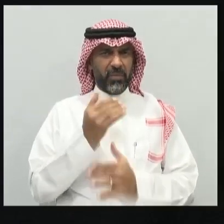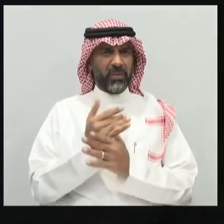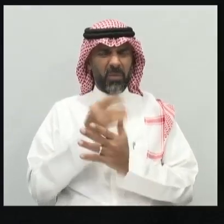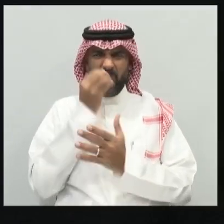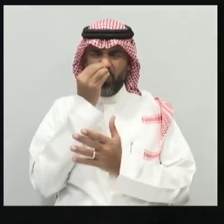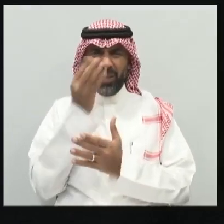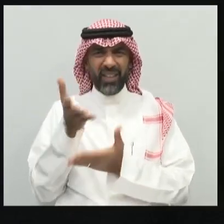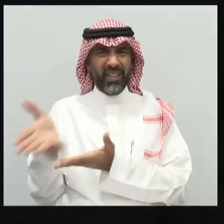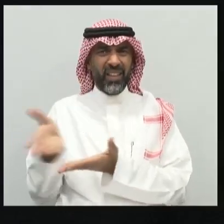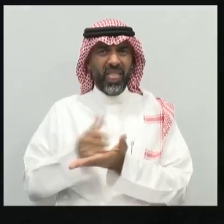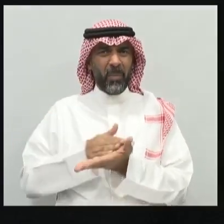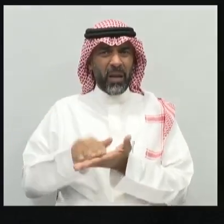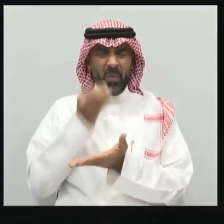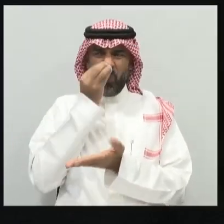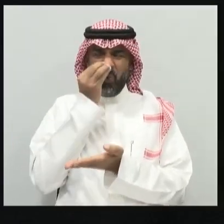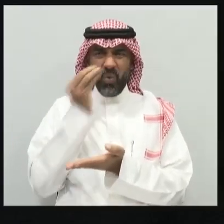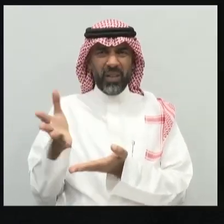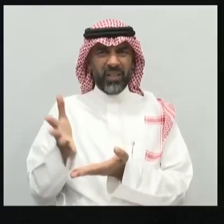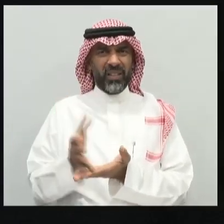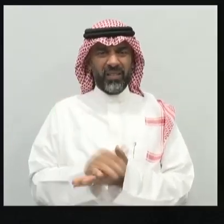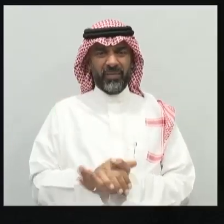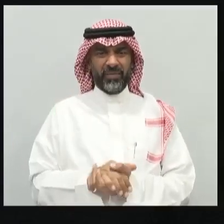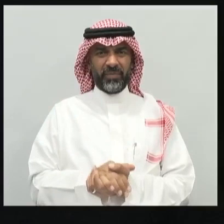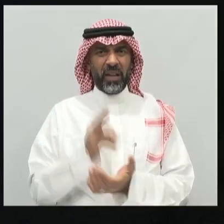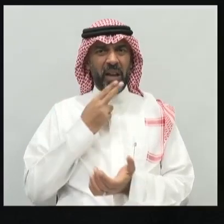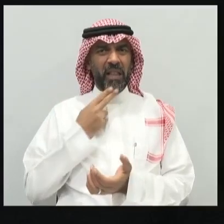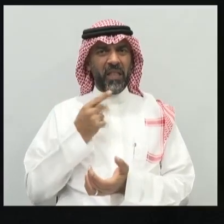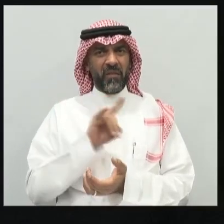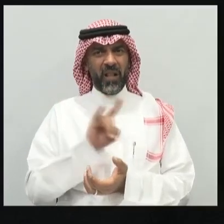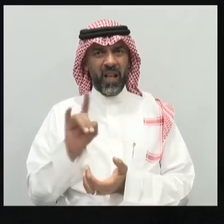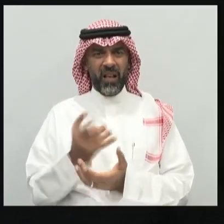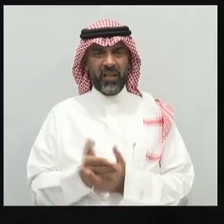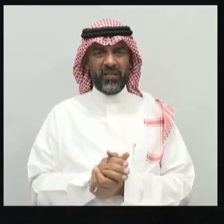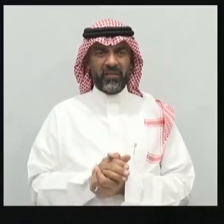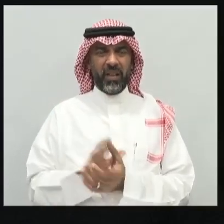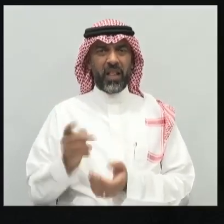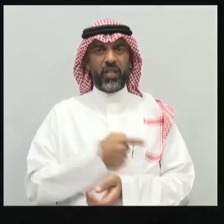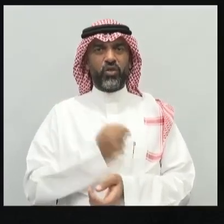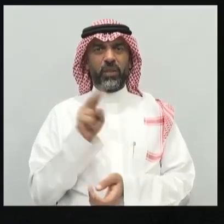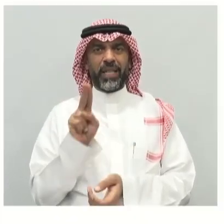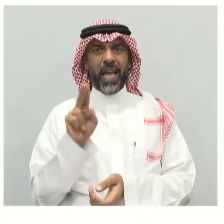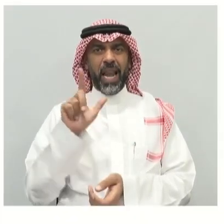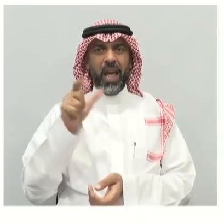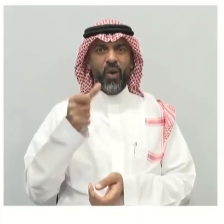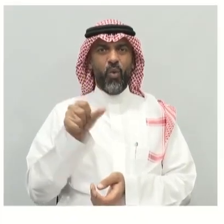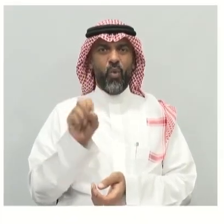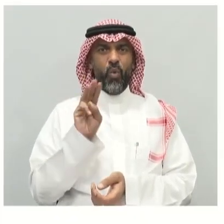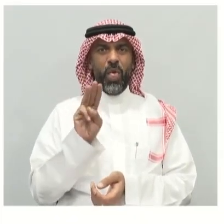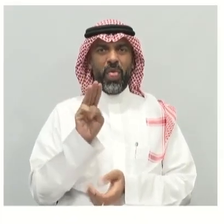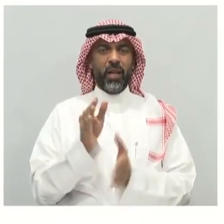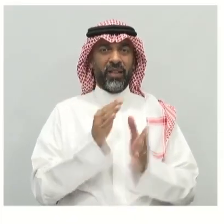لماذا لان المكان غير نظيف فنقول له تلوث طيب تعالوا نشوف الصوره